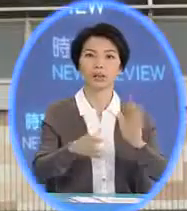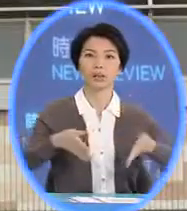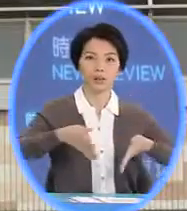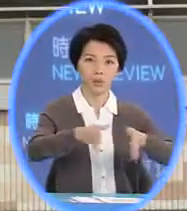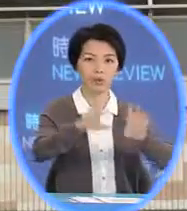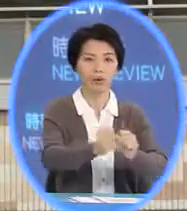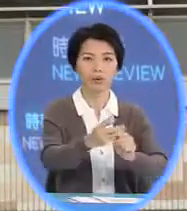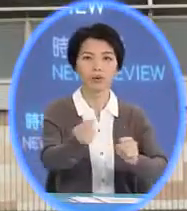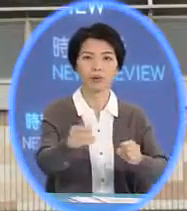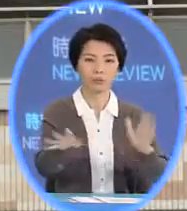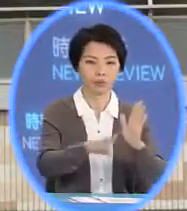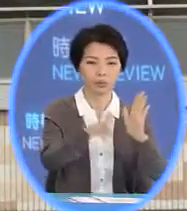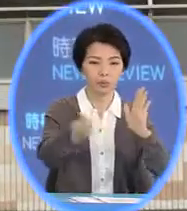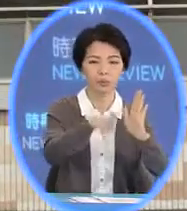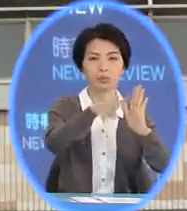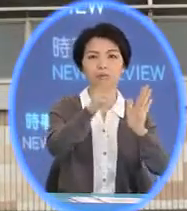壞同埋被淹浸。